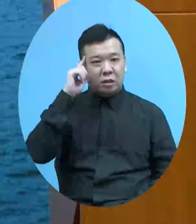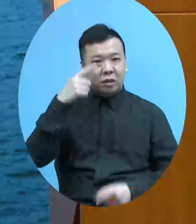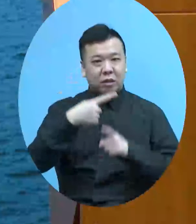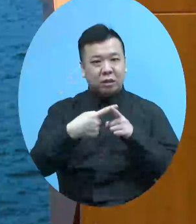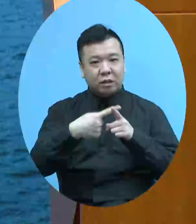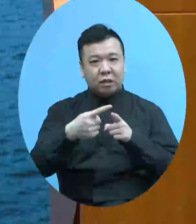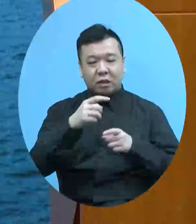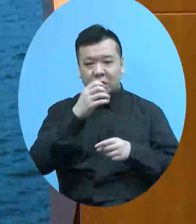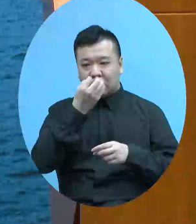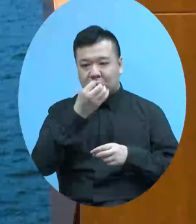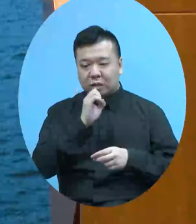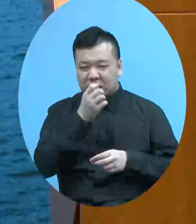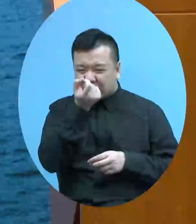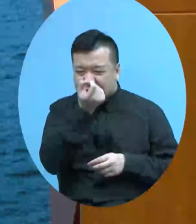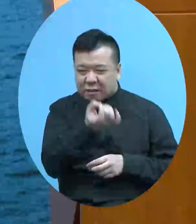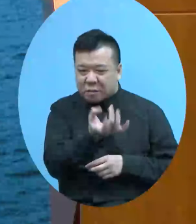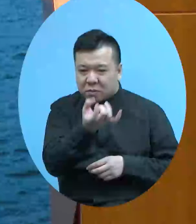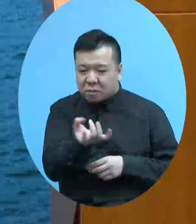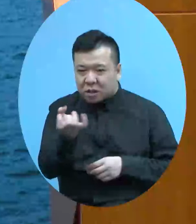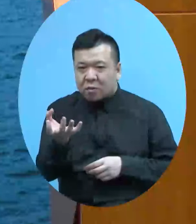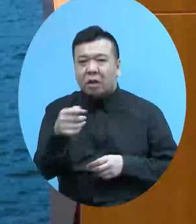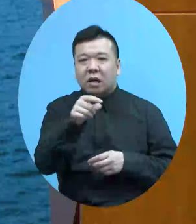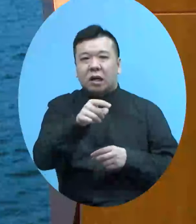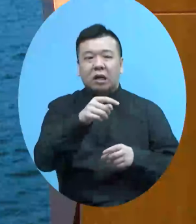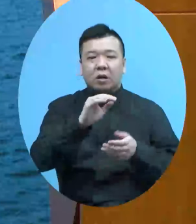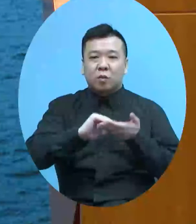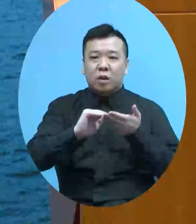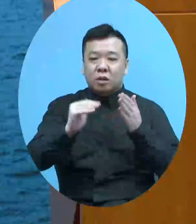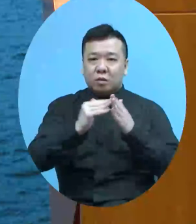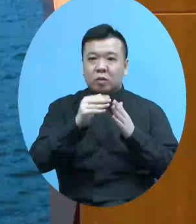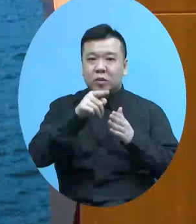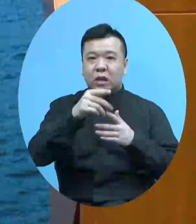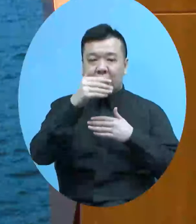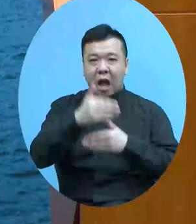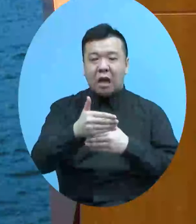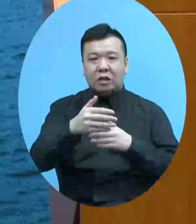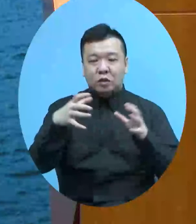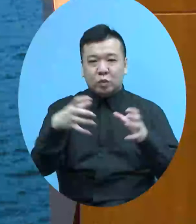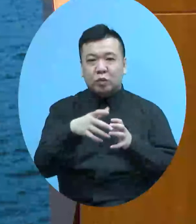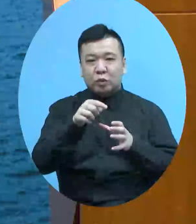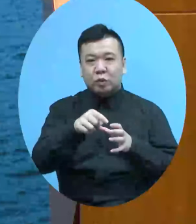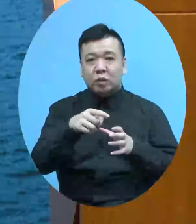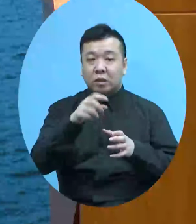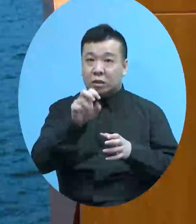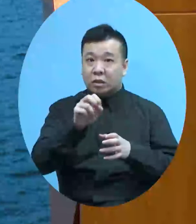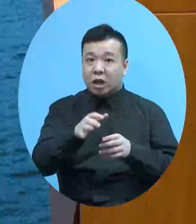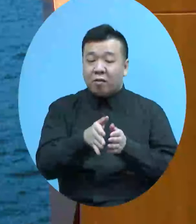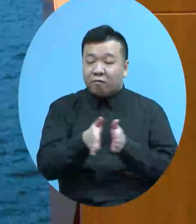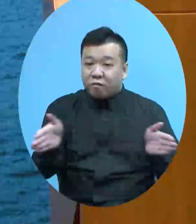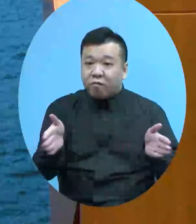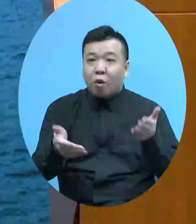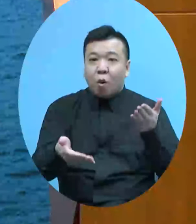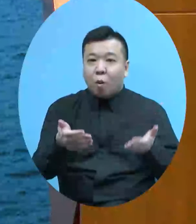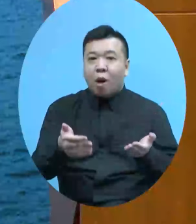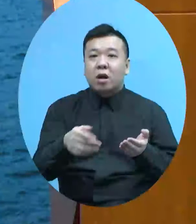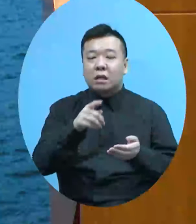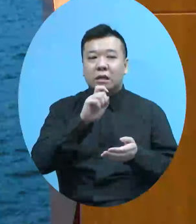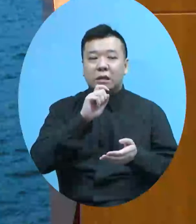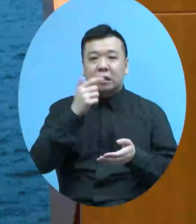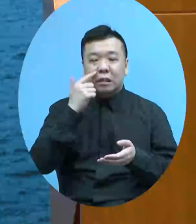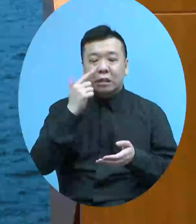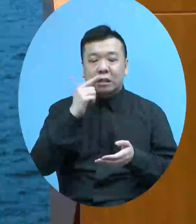都有一些本地的零星個案衛生署認為限聚令的措施是不是應該如期放寬還是一有一些